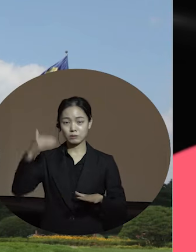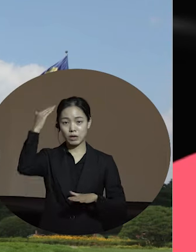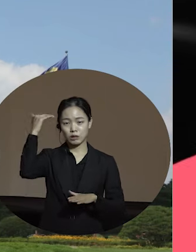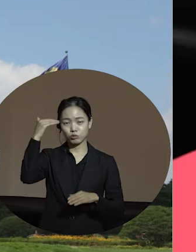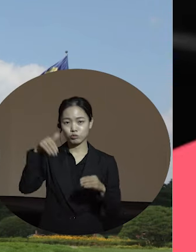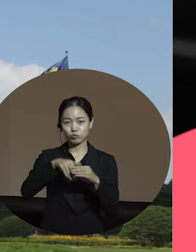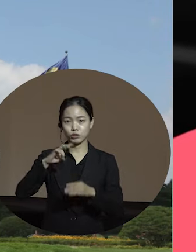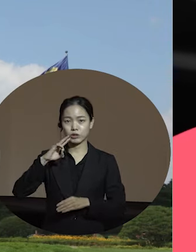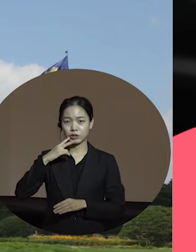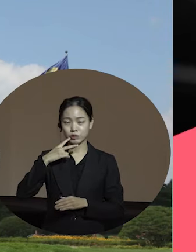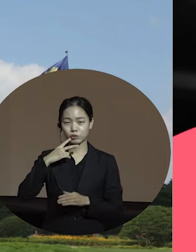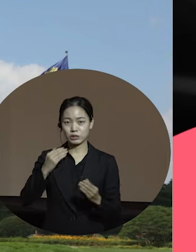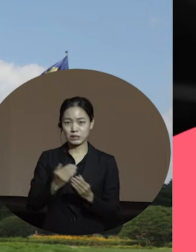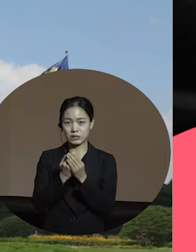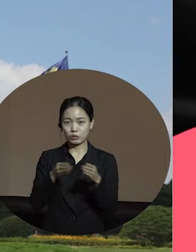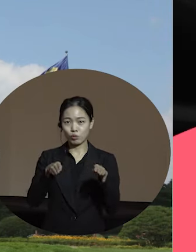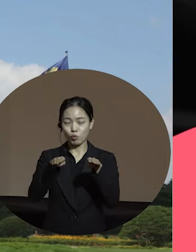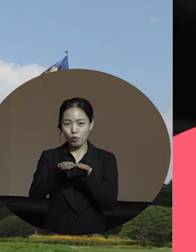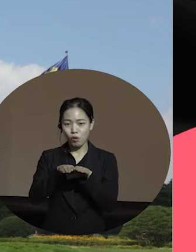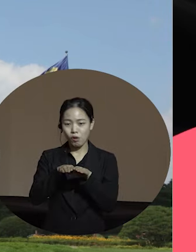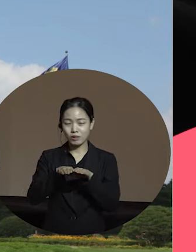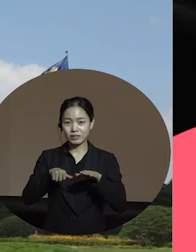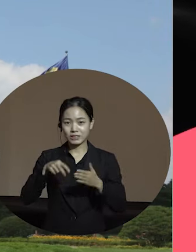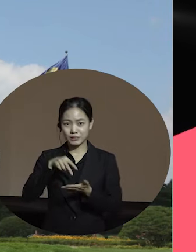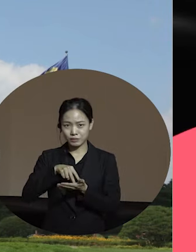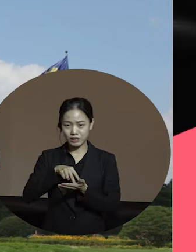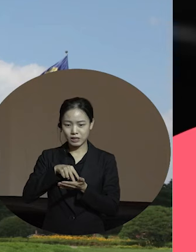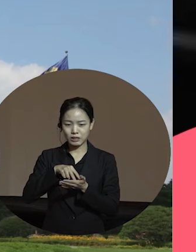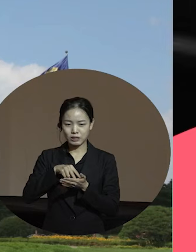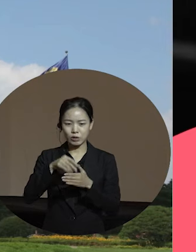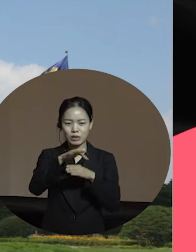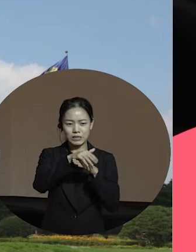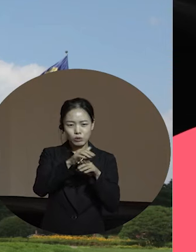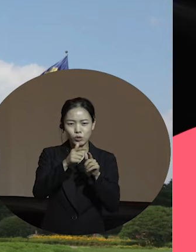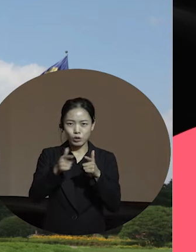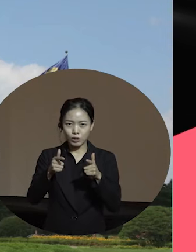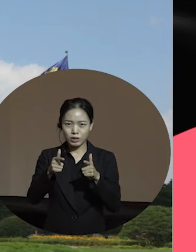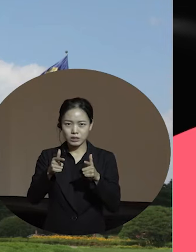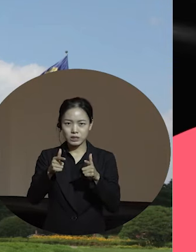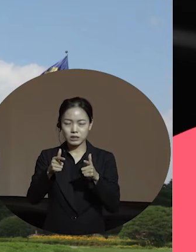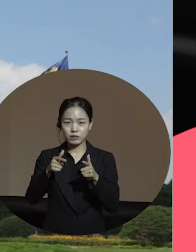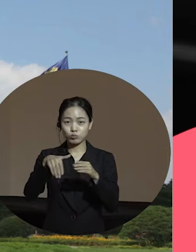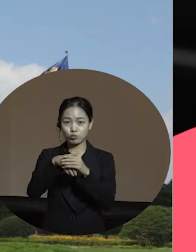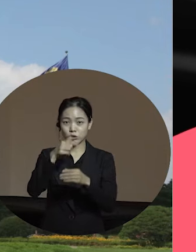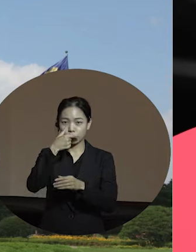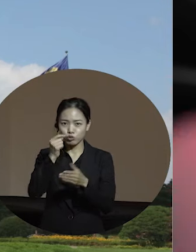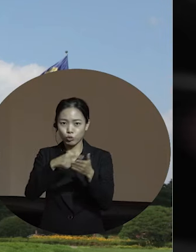한국문화예술교육진흥원이 문화취약 지역에 거주하는 주민들을 위해 학교 예술 강사를 지원하는